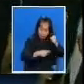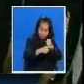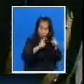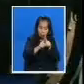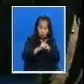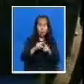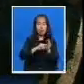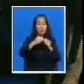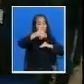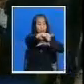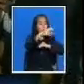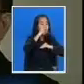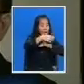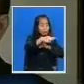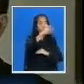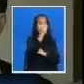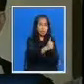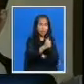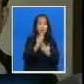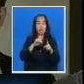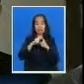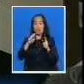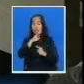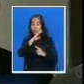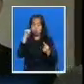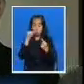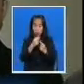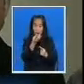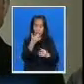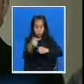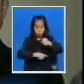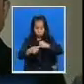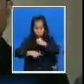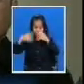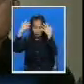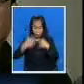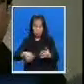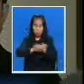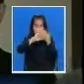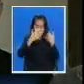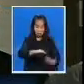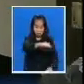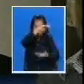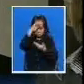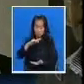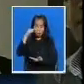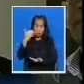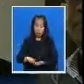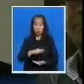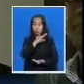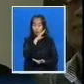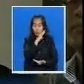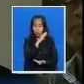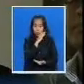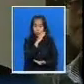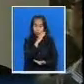ประทานเนี่ยผลผลิตคุณเท่านี ้ครับ ถึงเวลาที่ผลผลิตออกมาจริงๆนะครับถ้าสมมติว่า